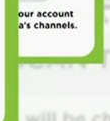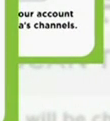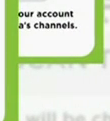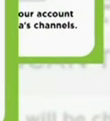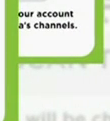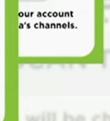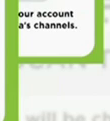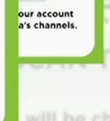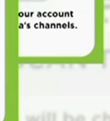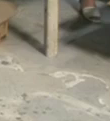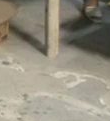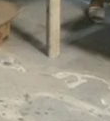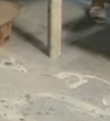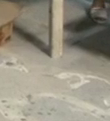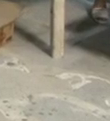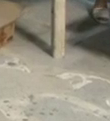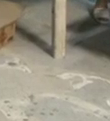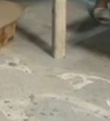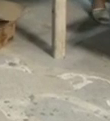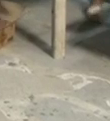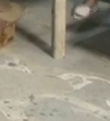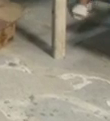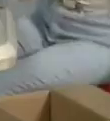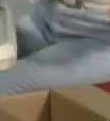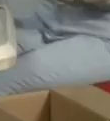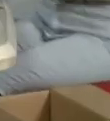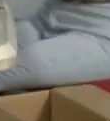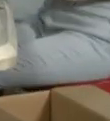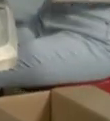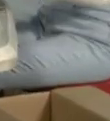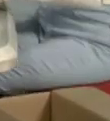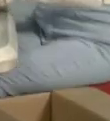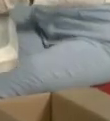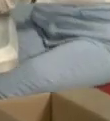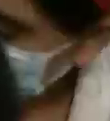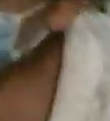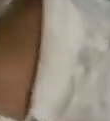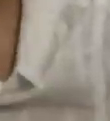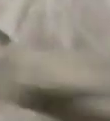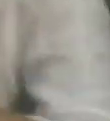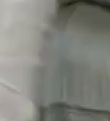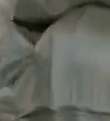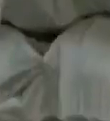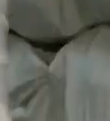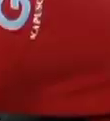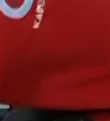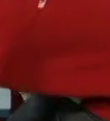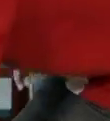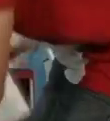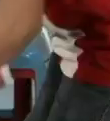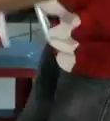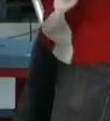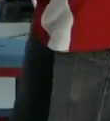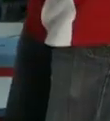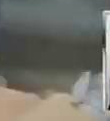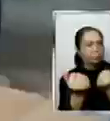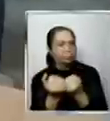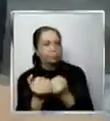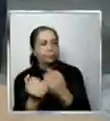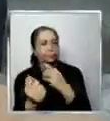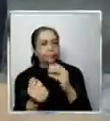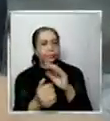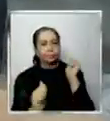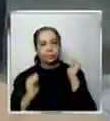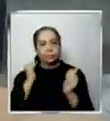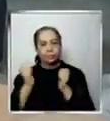ang inyong PayMaya app. Muli po kaming nagpapasalamat sa mga donors, sponsors at mga artista at